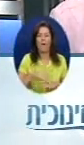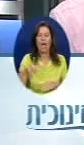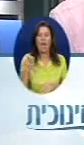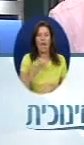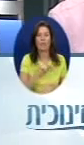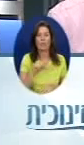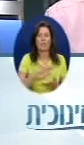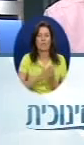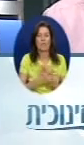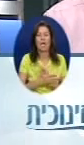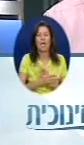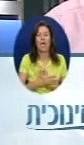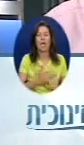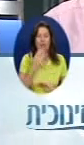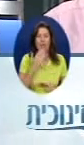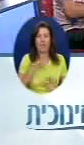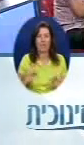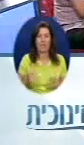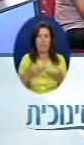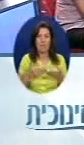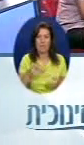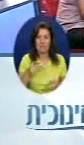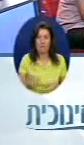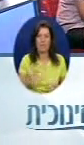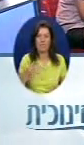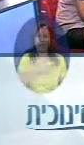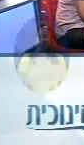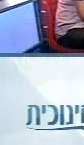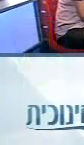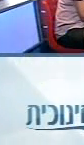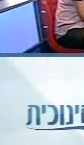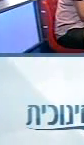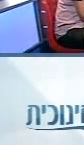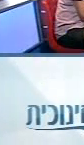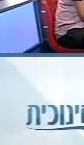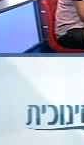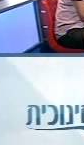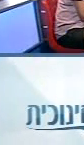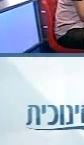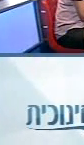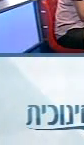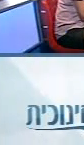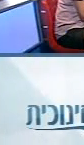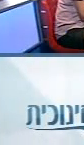אנחנו נסייע לעניין הזה, אנחנו נרוויח. למה? זה מה שמסקרן אותי. למה?